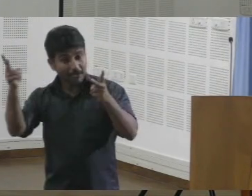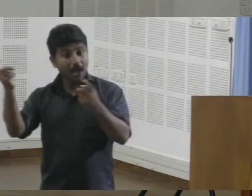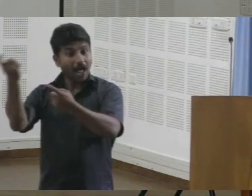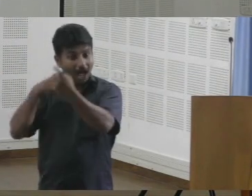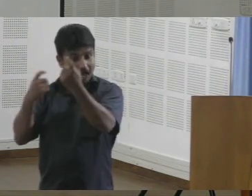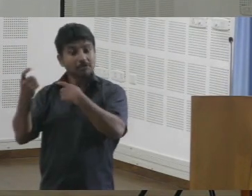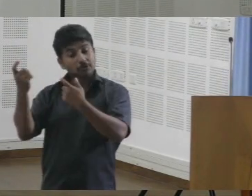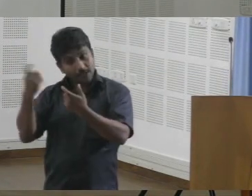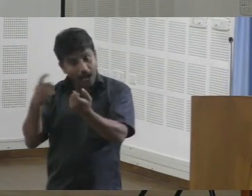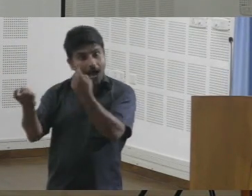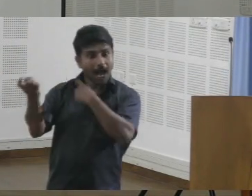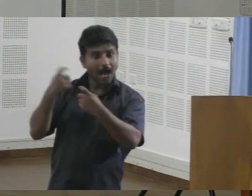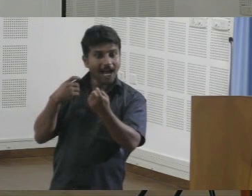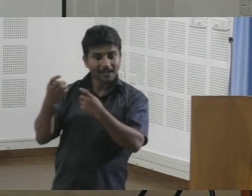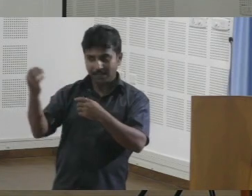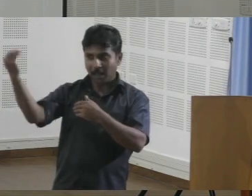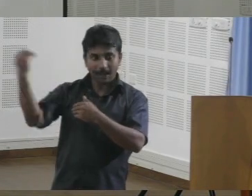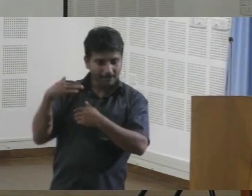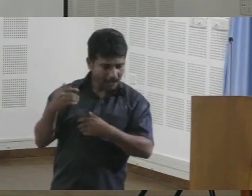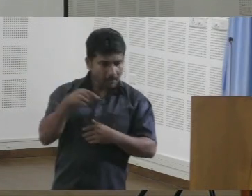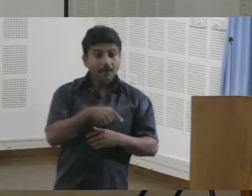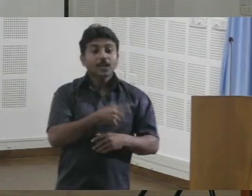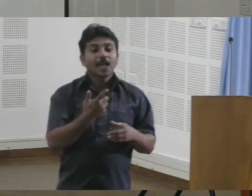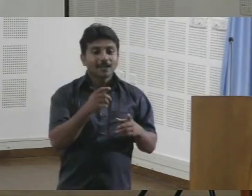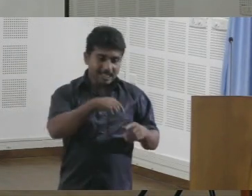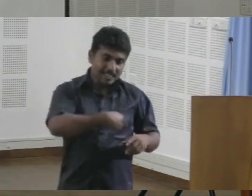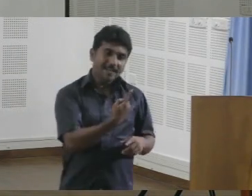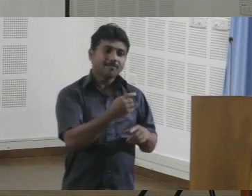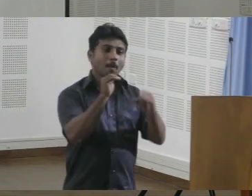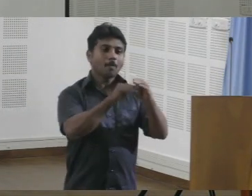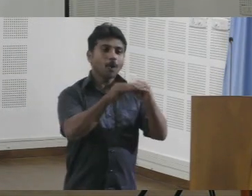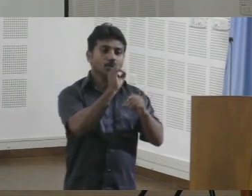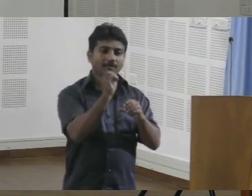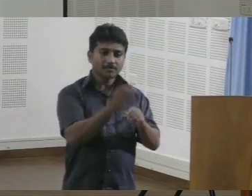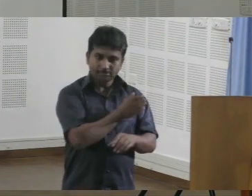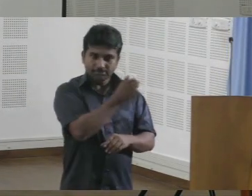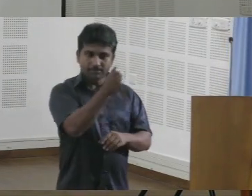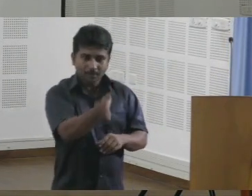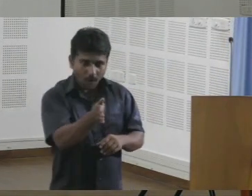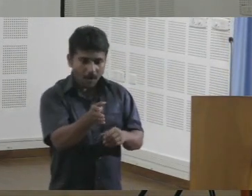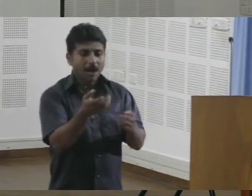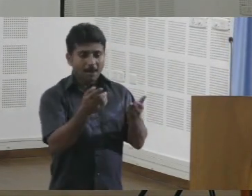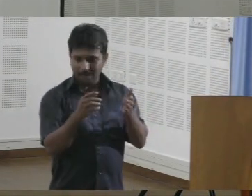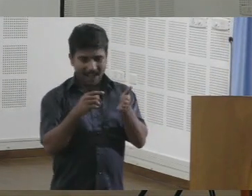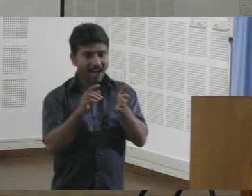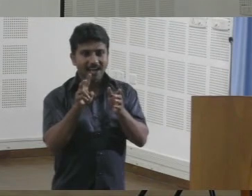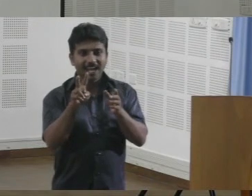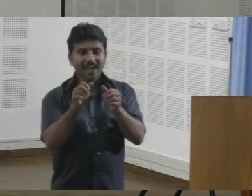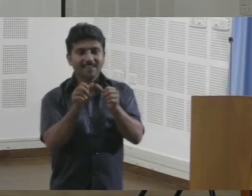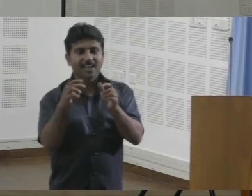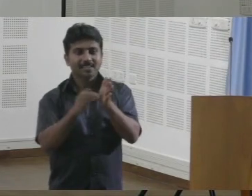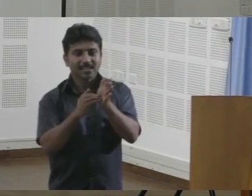അപ്പോൾ അവൻ തന്നെ പോസ്റ്റ് ഓഫീസിൽ പോവും, സ്പീഡ് പോസ്റ്റിൽ അയക്കും, ആവാസ് ഉപയോഗിച്ച് അവൻ അവരോട് കമ്മ്യൂണിക്കേറ്റ് ചെയ്യും. ഒരു